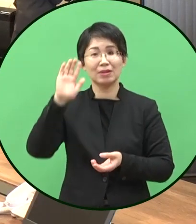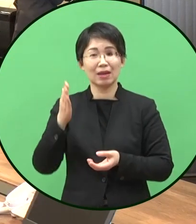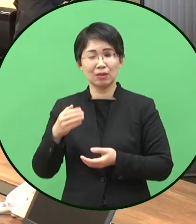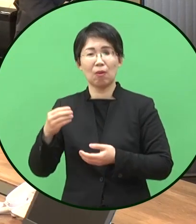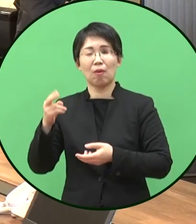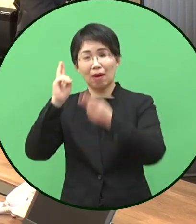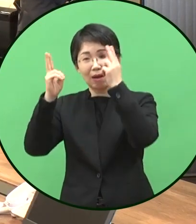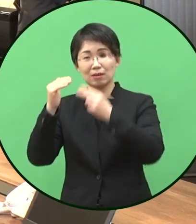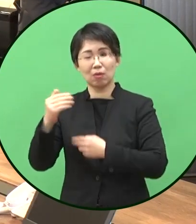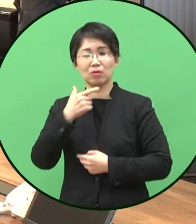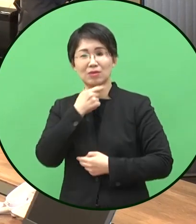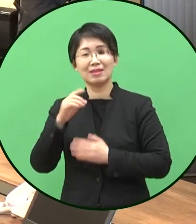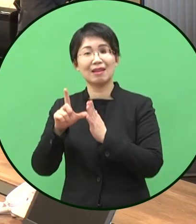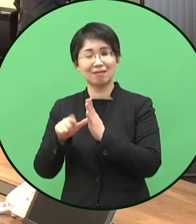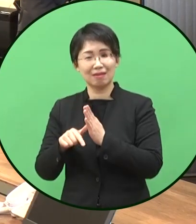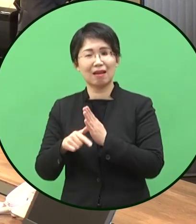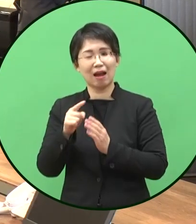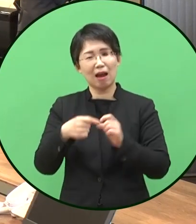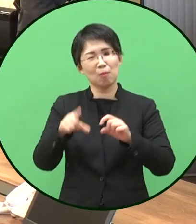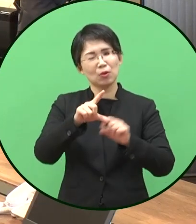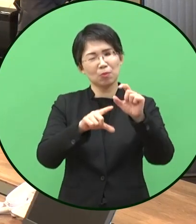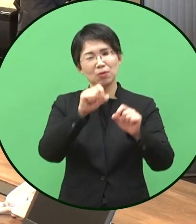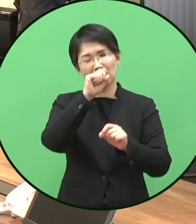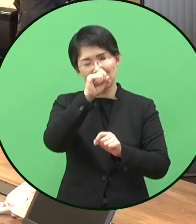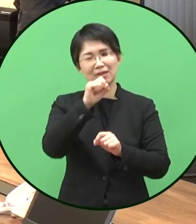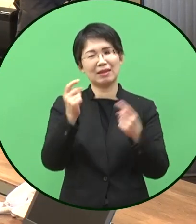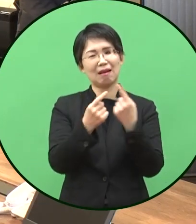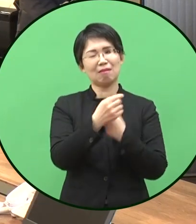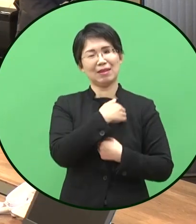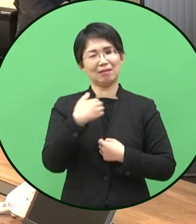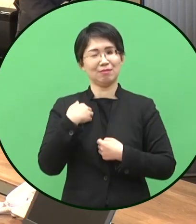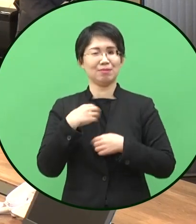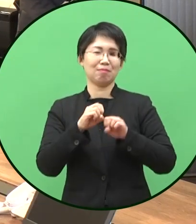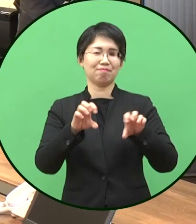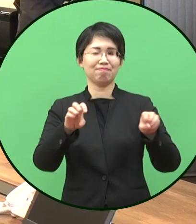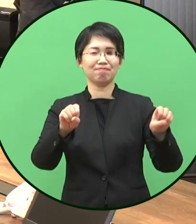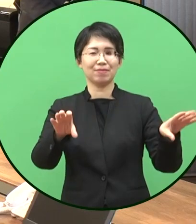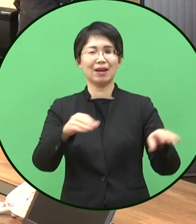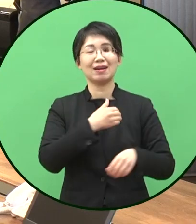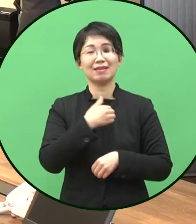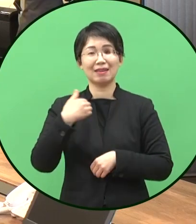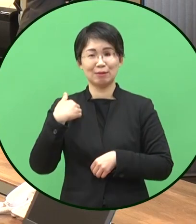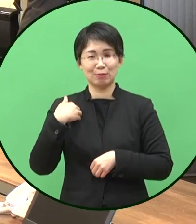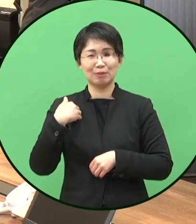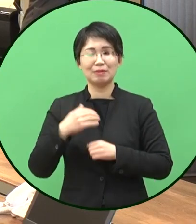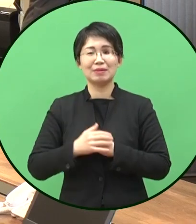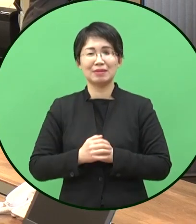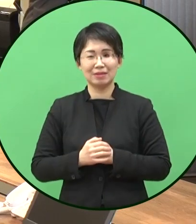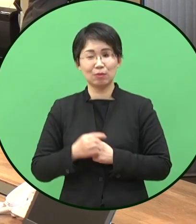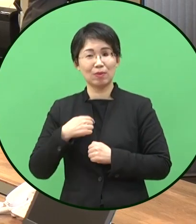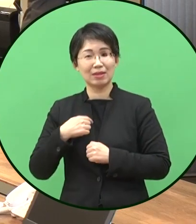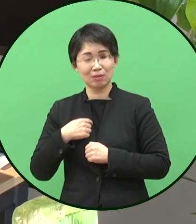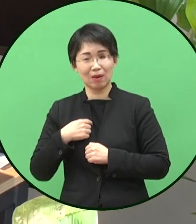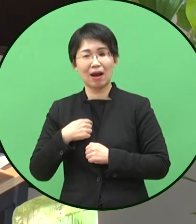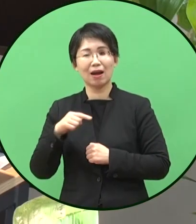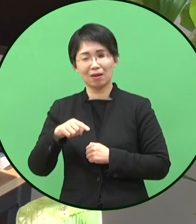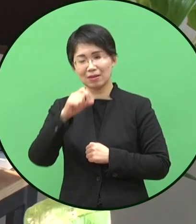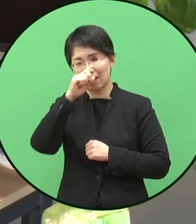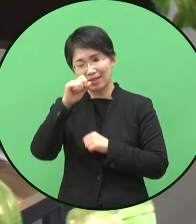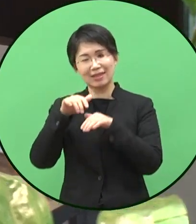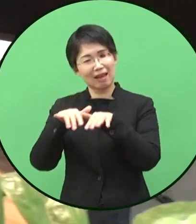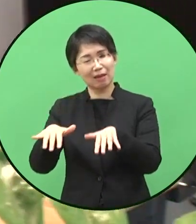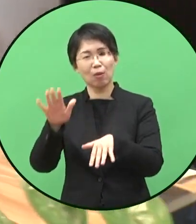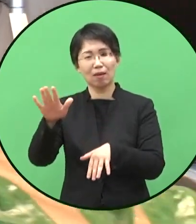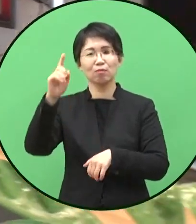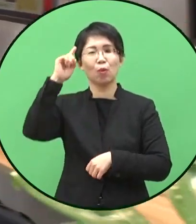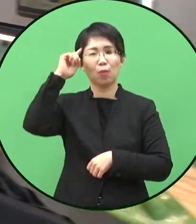社のことを好きになるともっともっとこんな風に会社良くなりますよみたいなそんなアピールにもつながりますので、私はきっとみんながそういう風